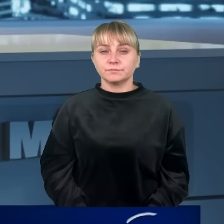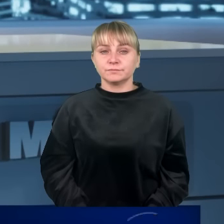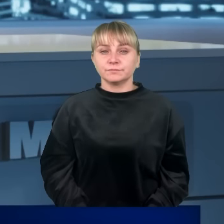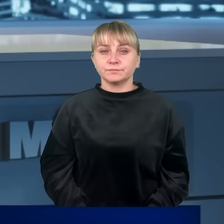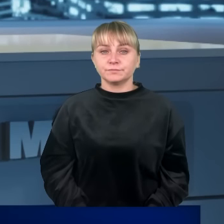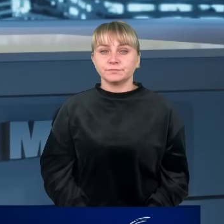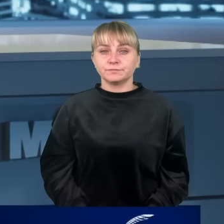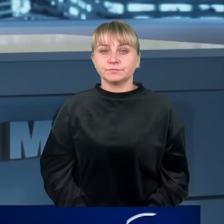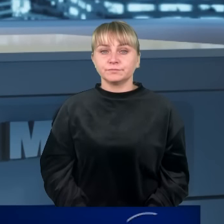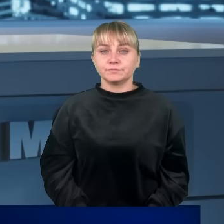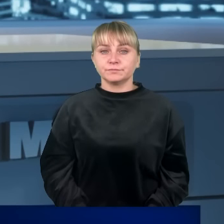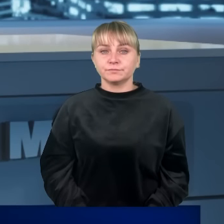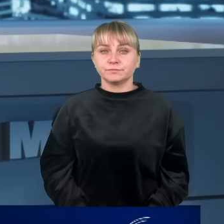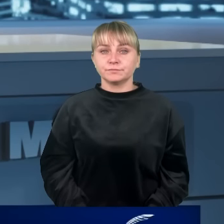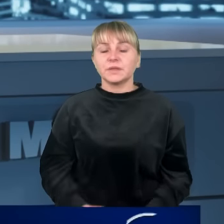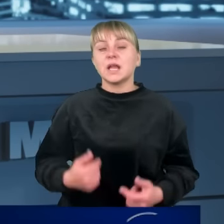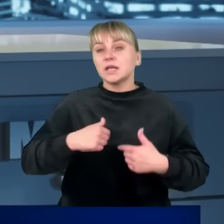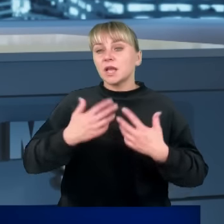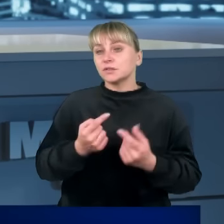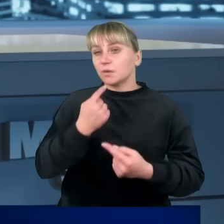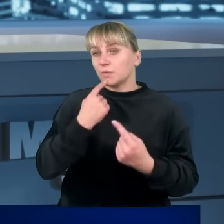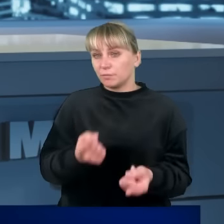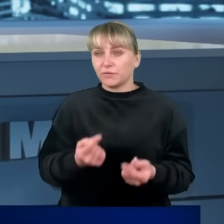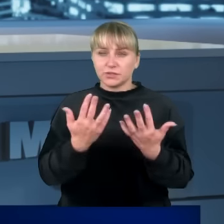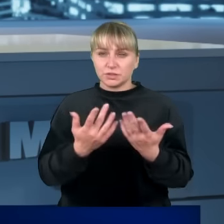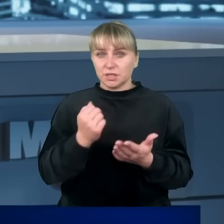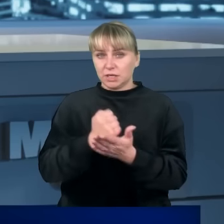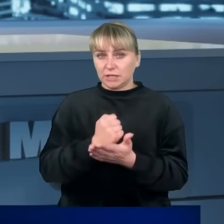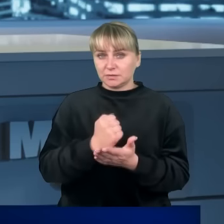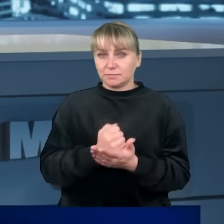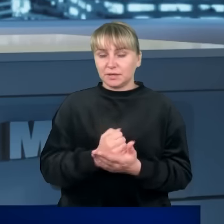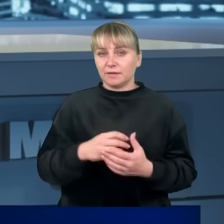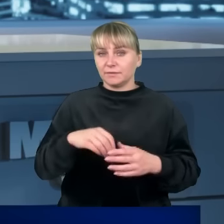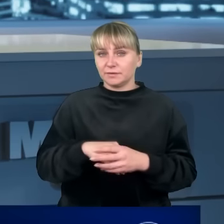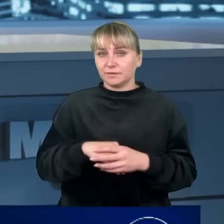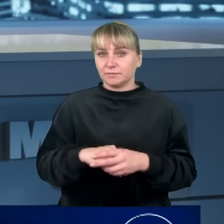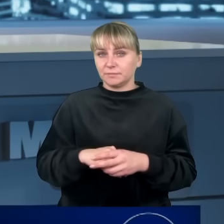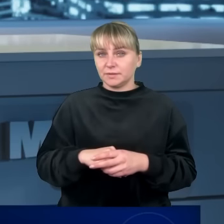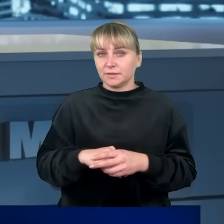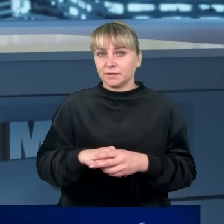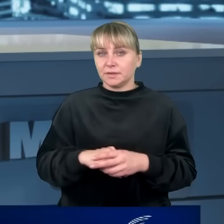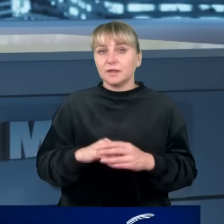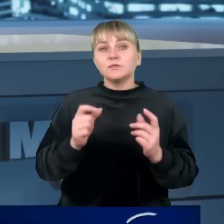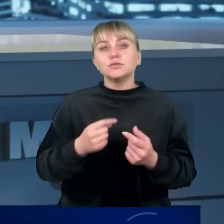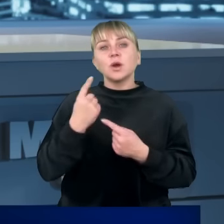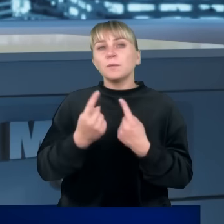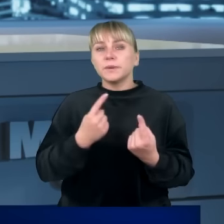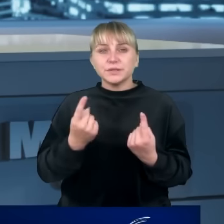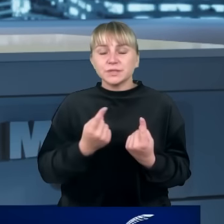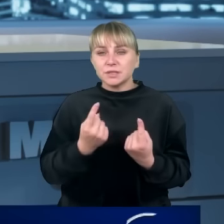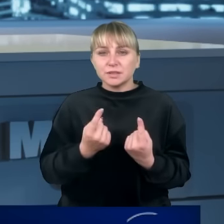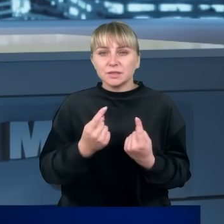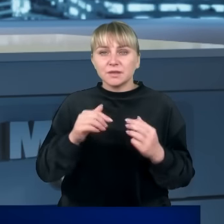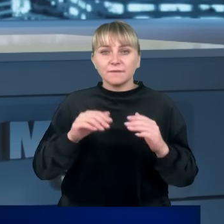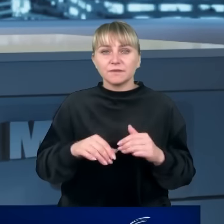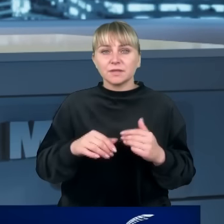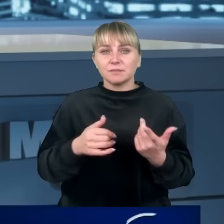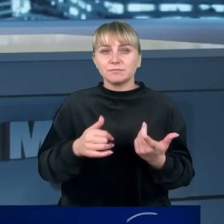Panie Jacku, chciałbym powiedzieć kilka rzeczy. Tak, natłok myśli po prostu nie pozwala mi do końca